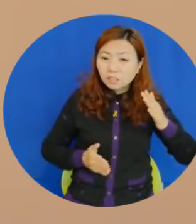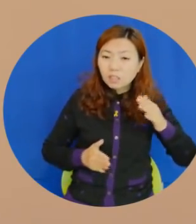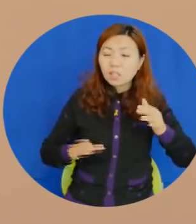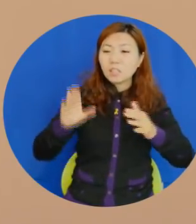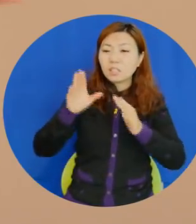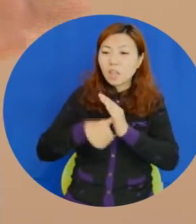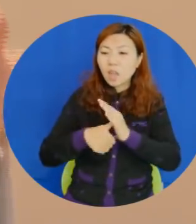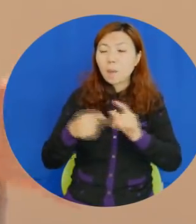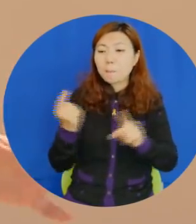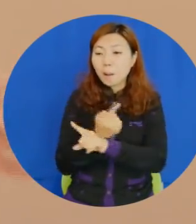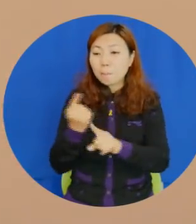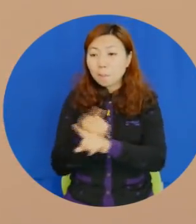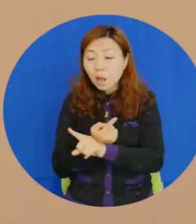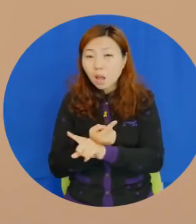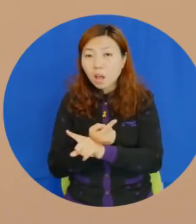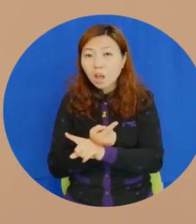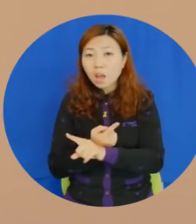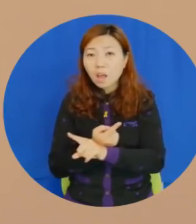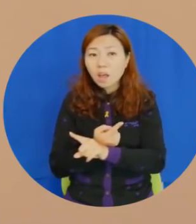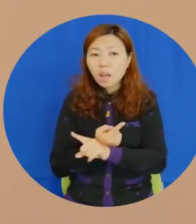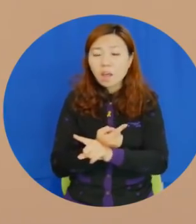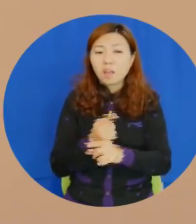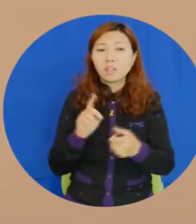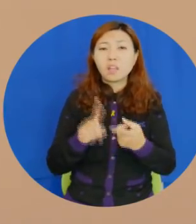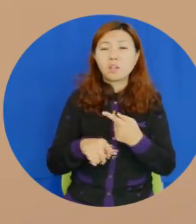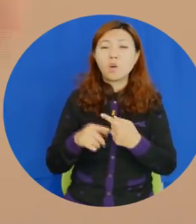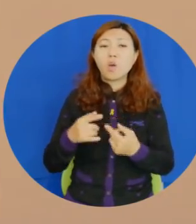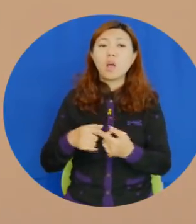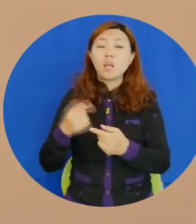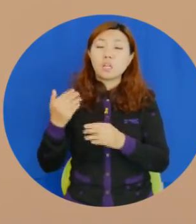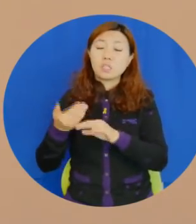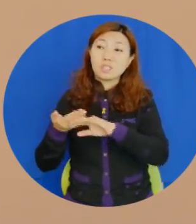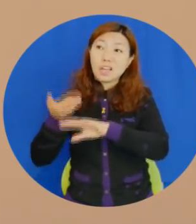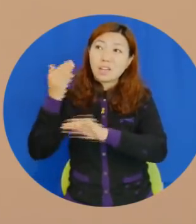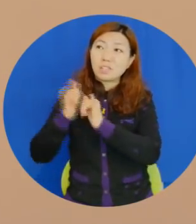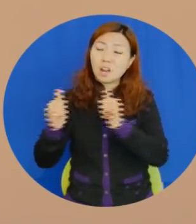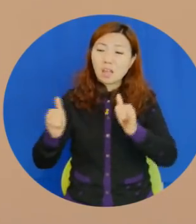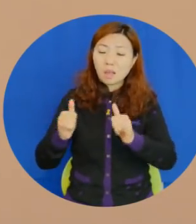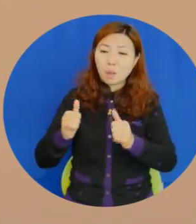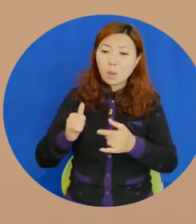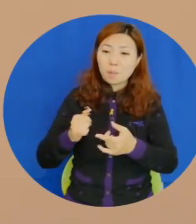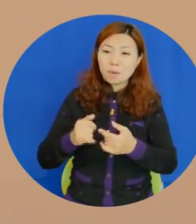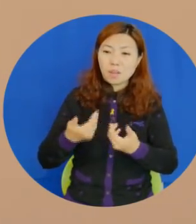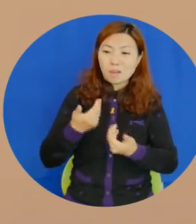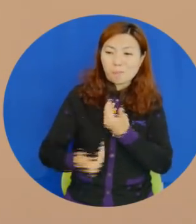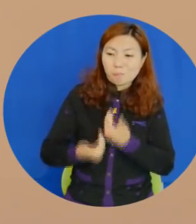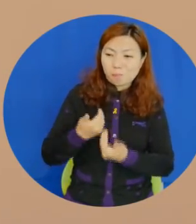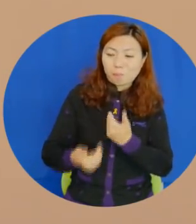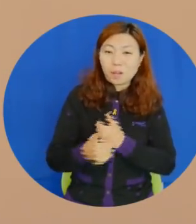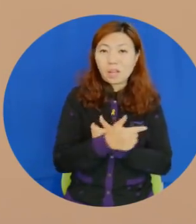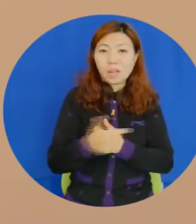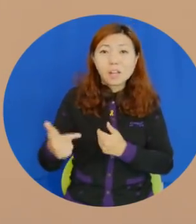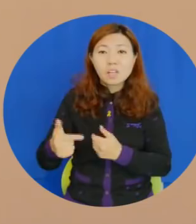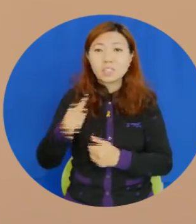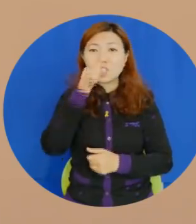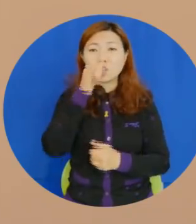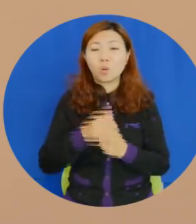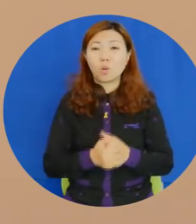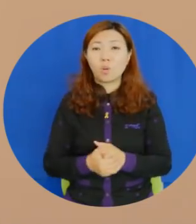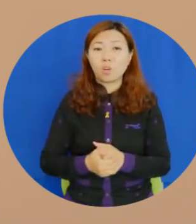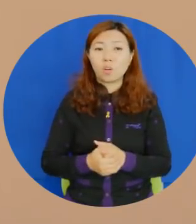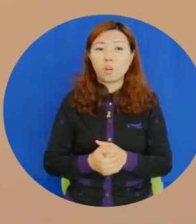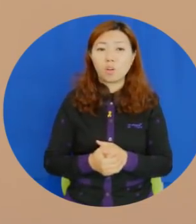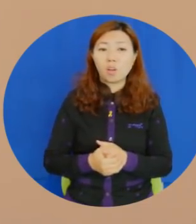아니라 시대의 변화에 기성세대가 부응을 못하기 때문에 지금 엄청난